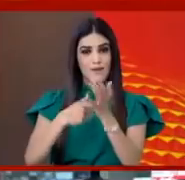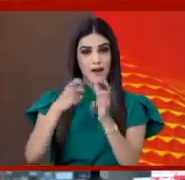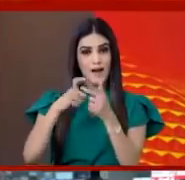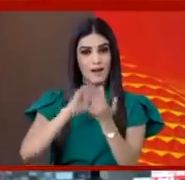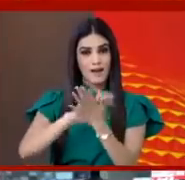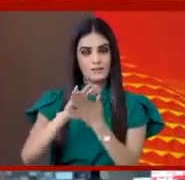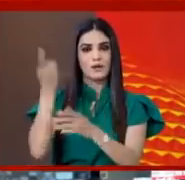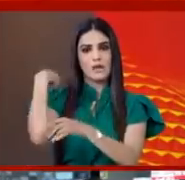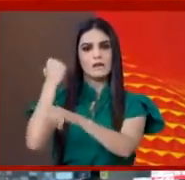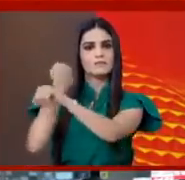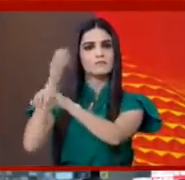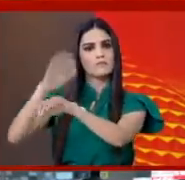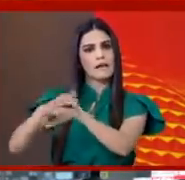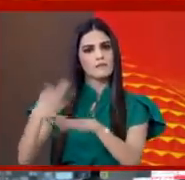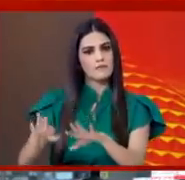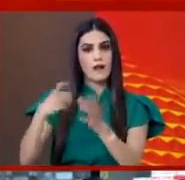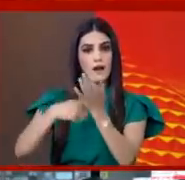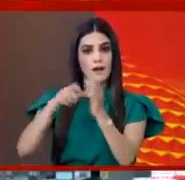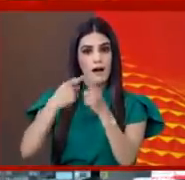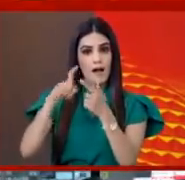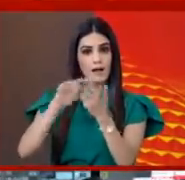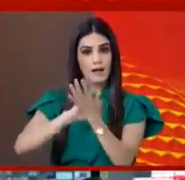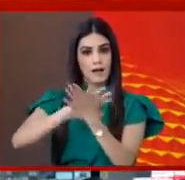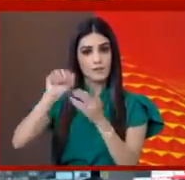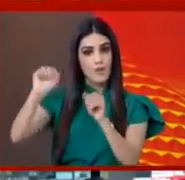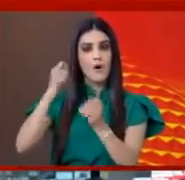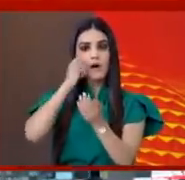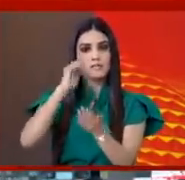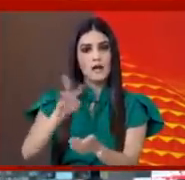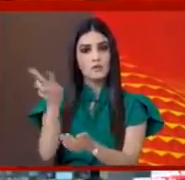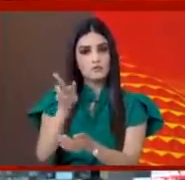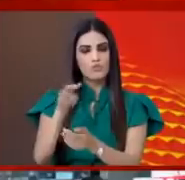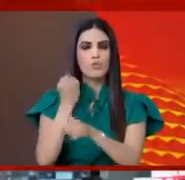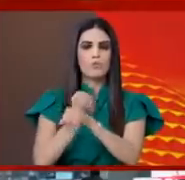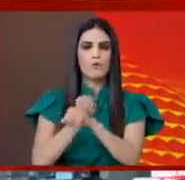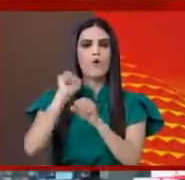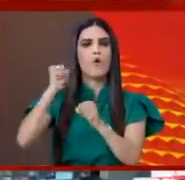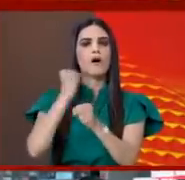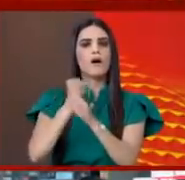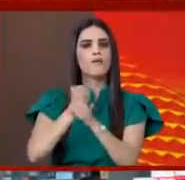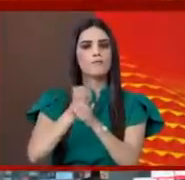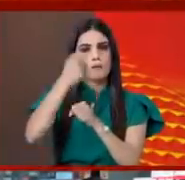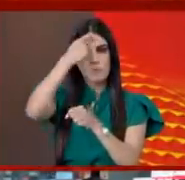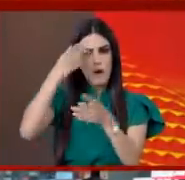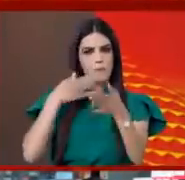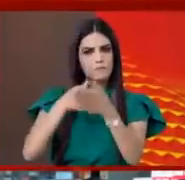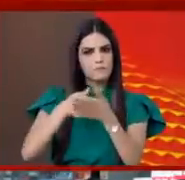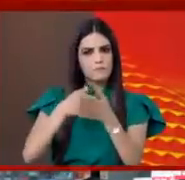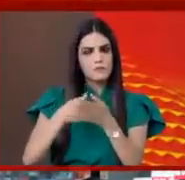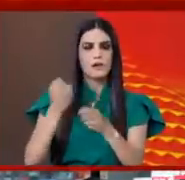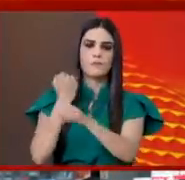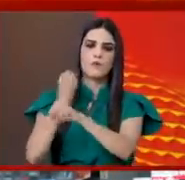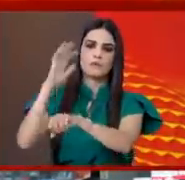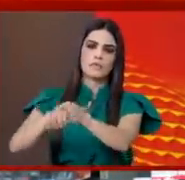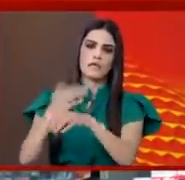अरेस्ट किया गया था। राकेश सिंह के दोनों बेटों को भी पुलिस ने सरकारी काम में बाधा डालने के आरोप में